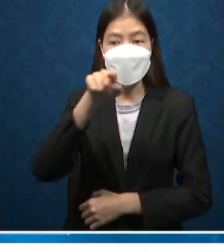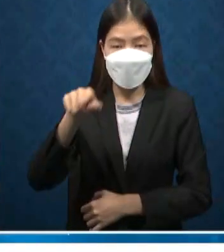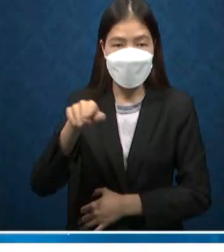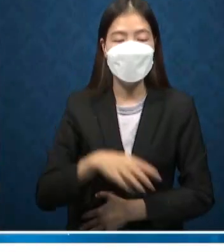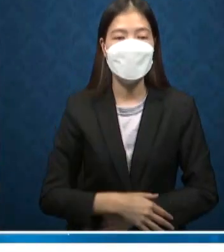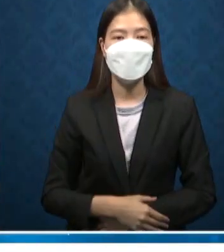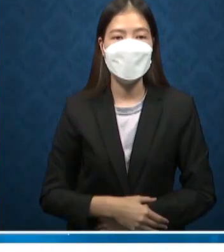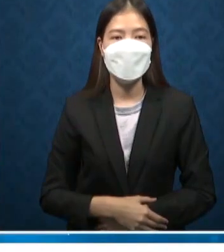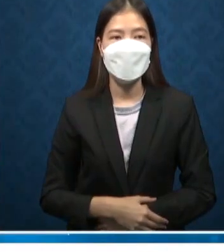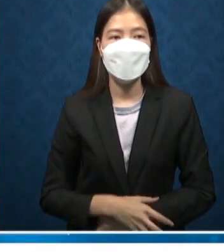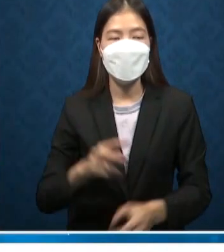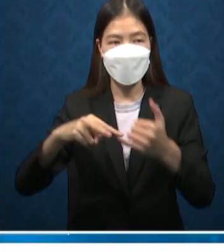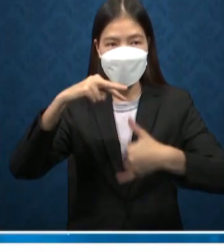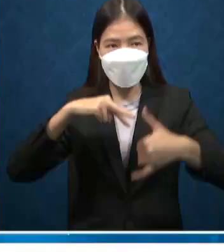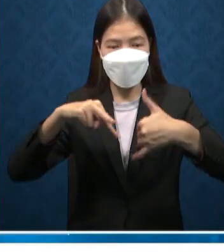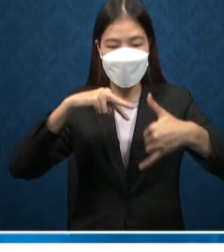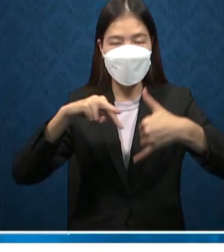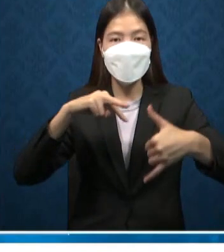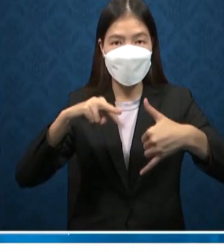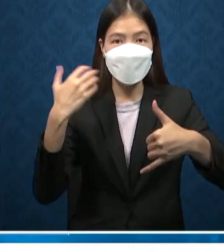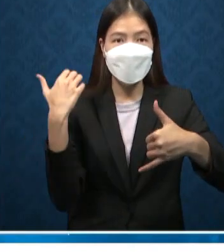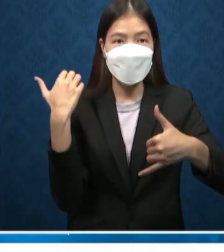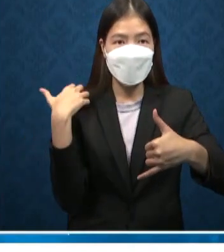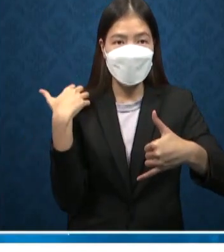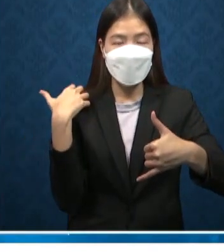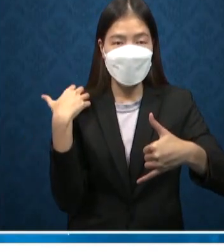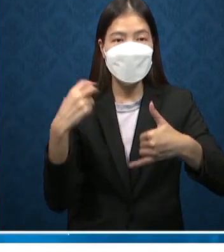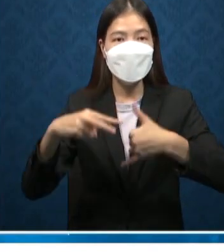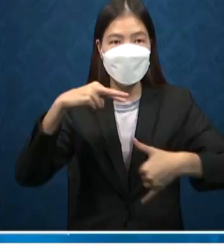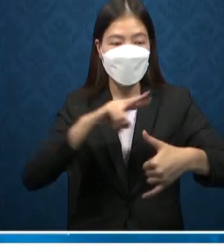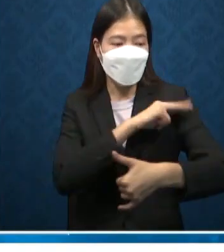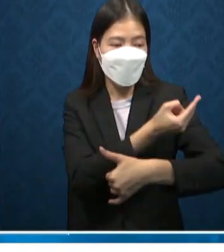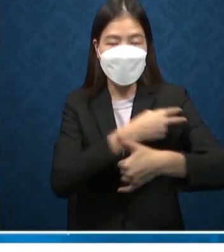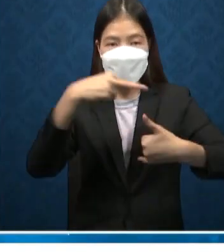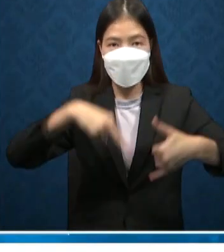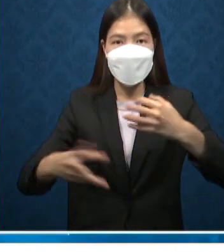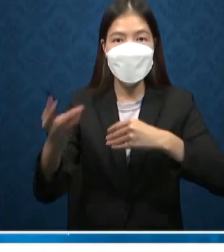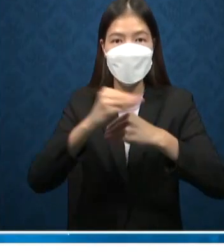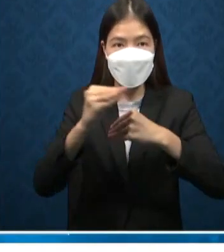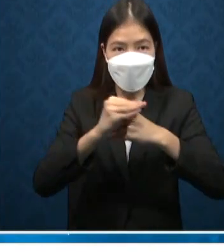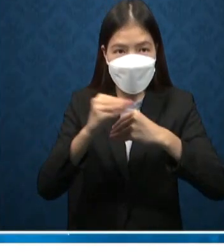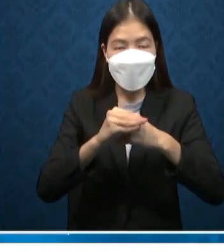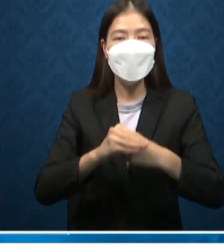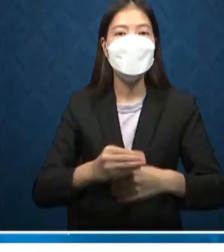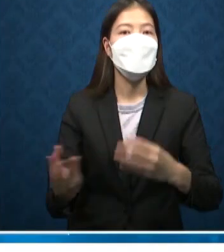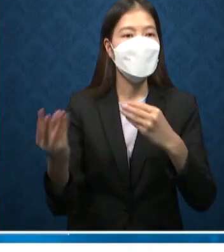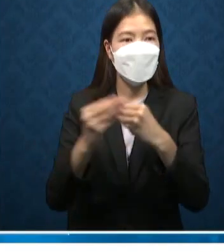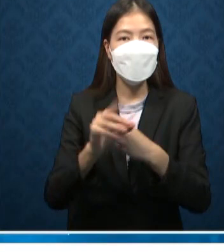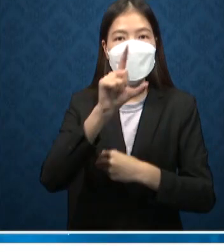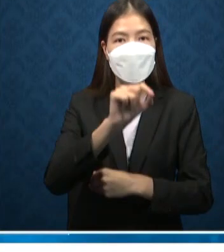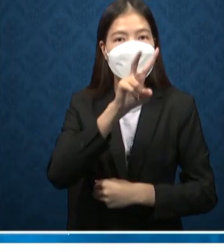ะค่าใช้จ่ายในการรักษาพยาบาลข้าราชการลูกจ้างและพนักงานของรัฐเพิ่มขึ้นถึงร้อยละ